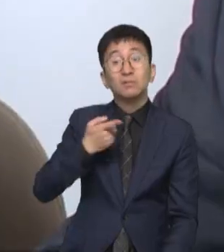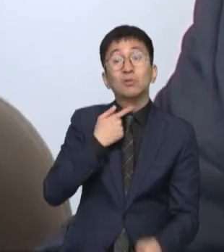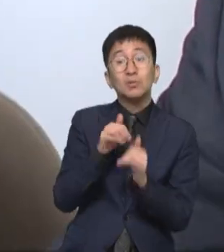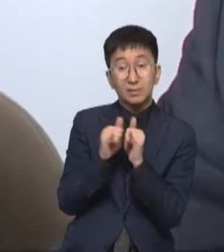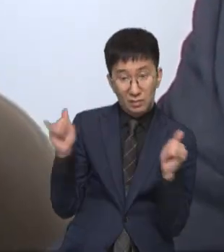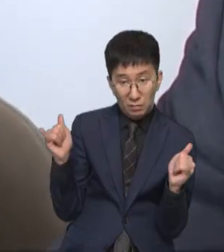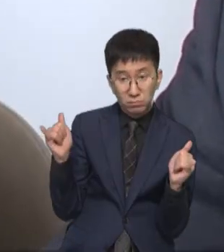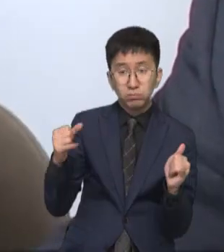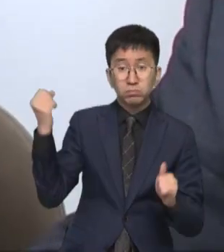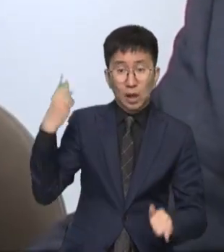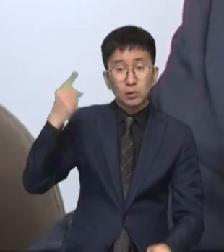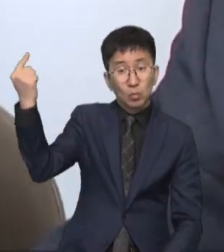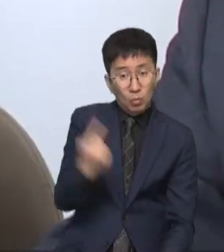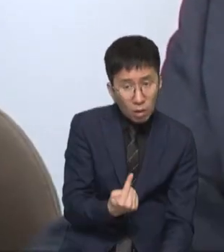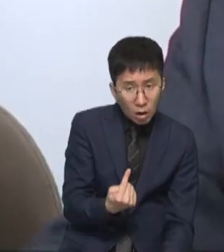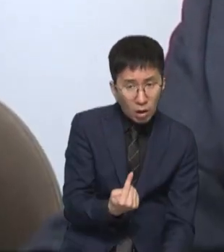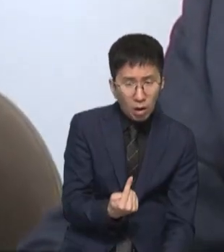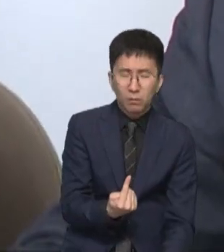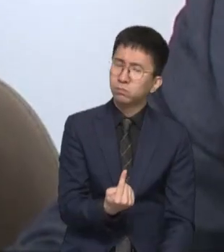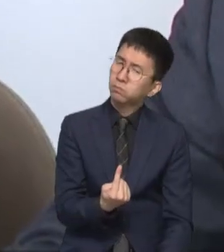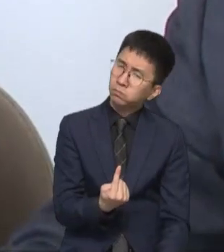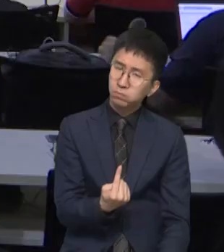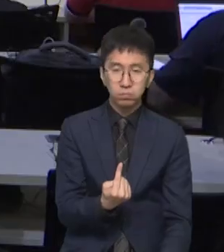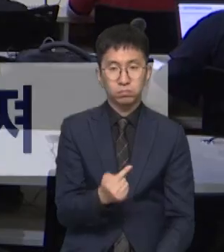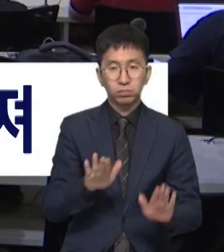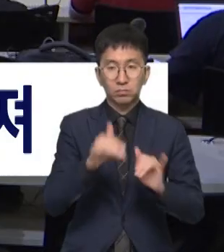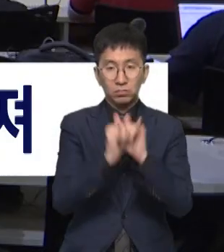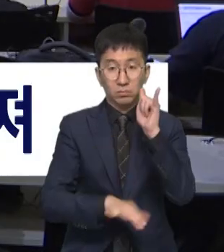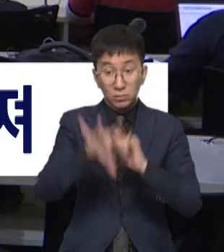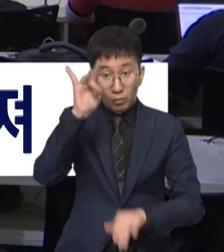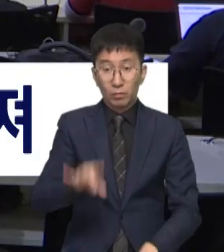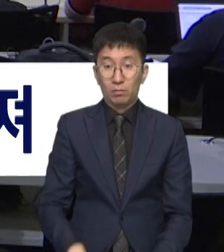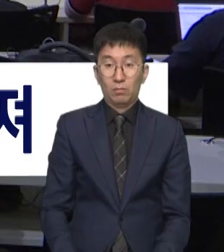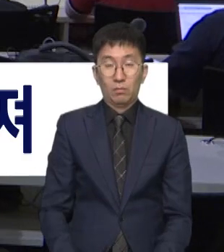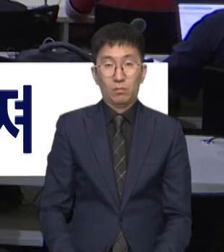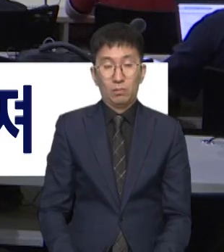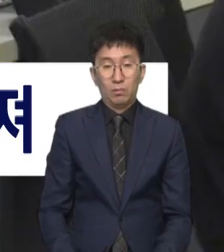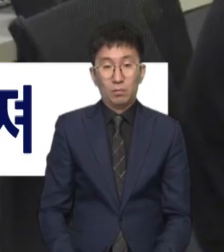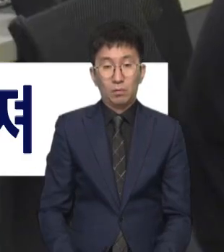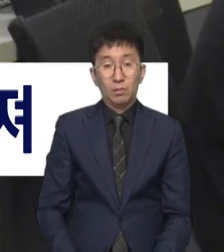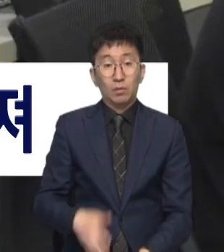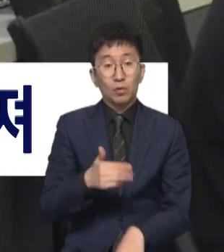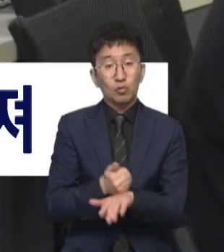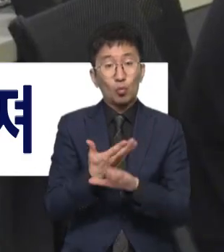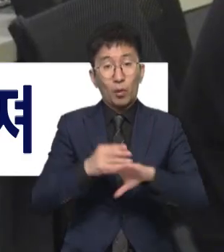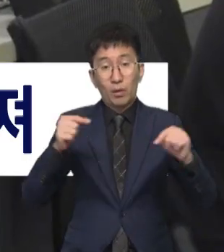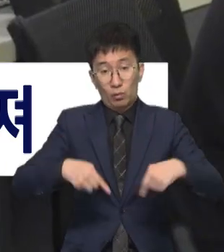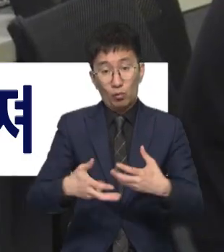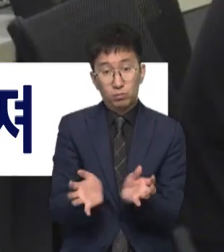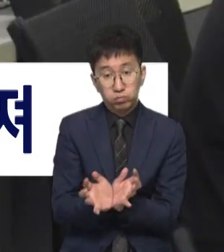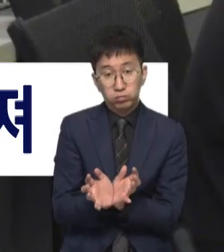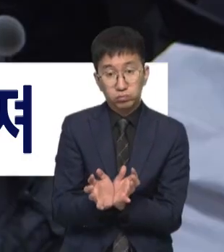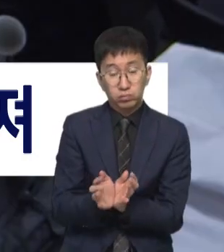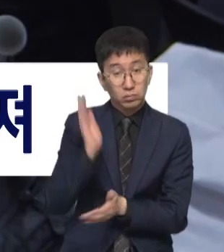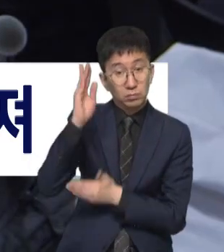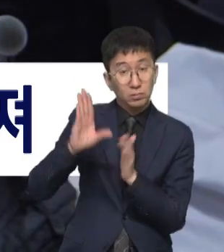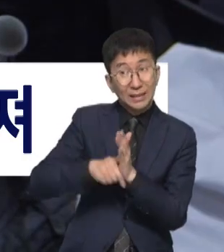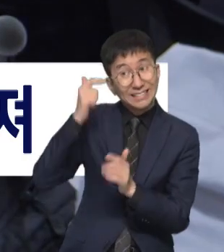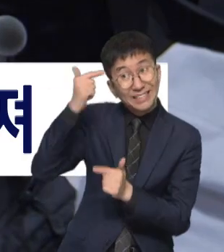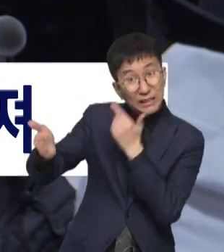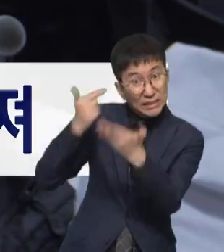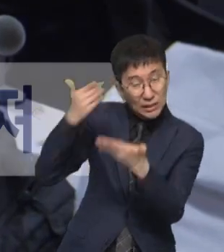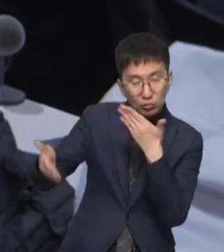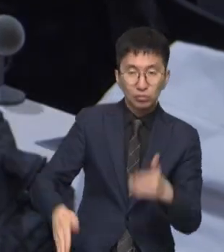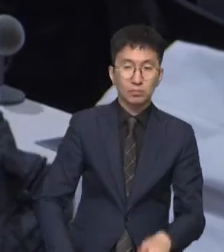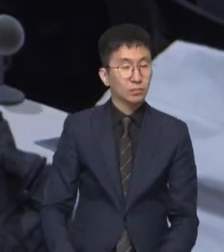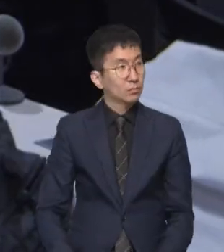다시 맡는 건 처음 있는 일입니다. 전례 없는 사건에 오늘 외교부 브리핑 내내 질문이 쏟아졌지만